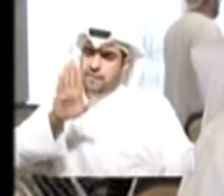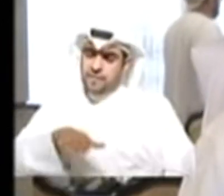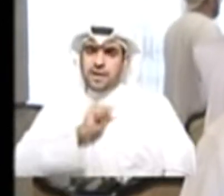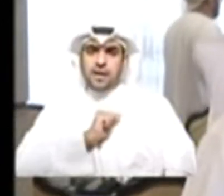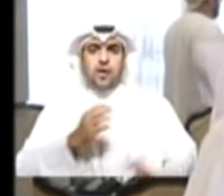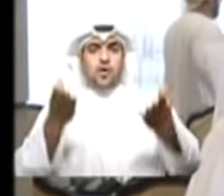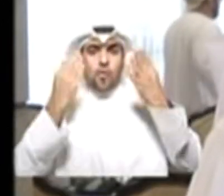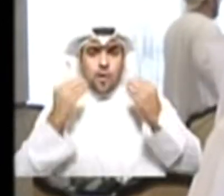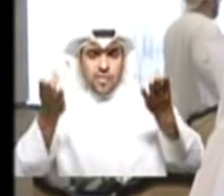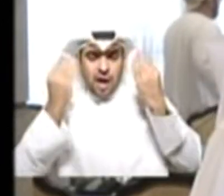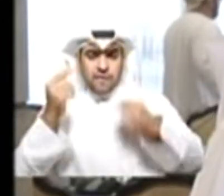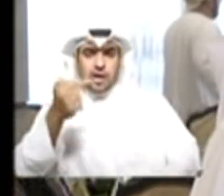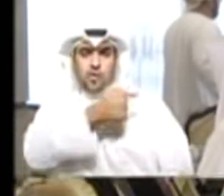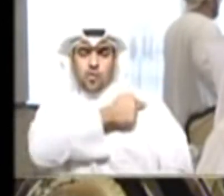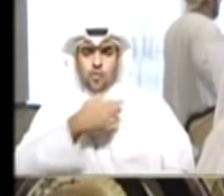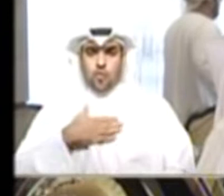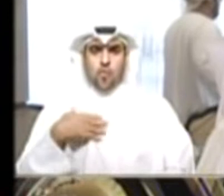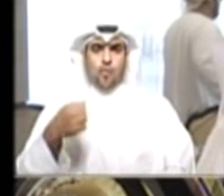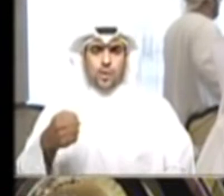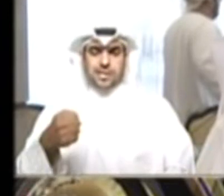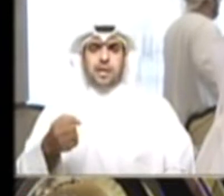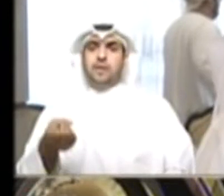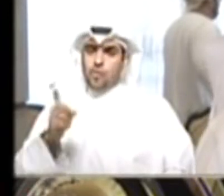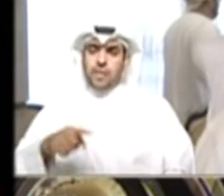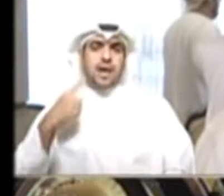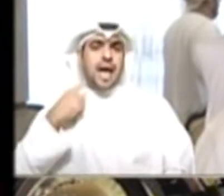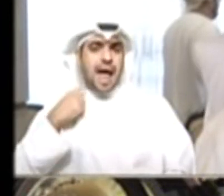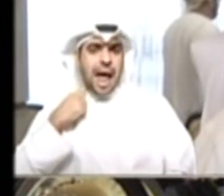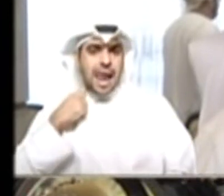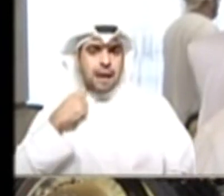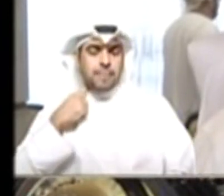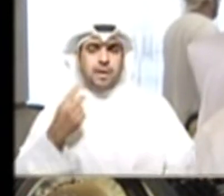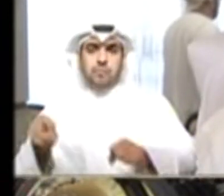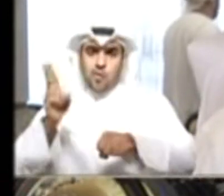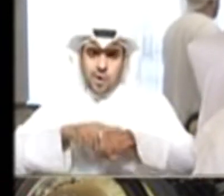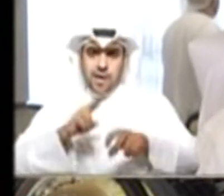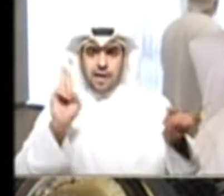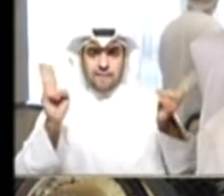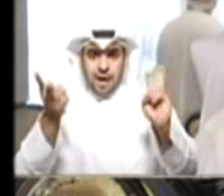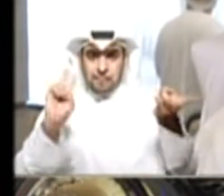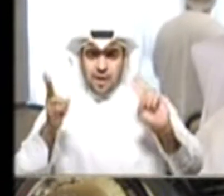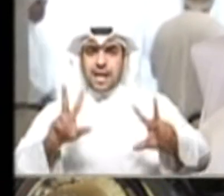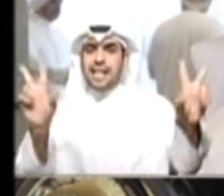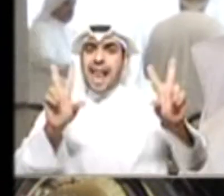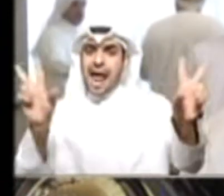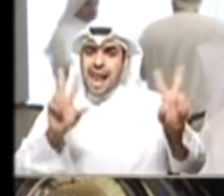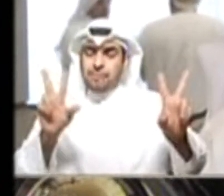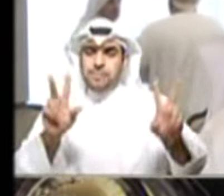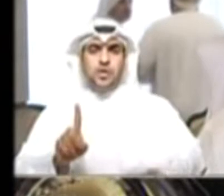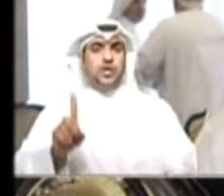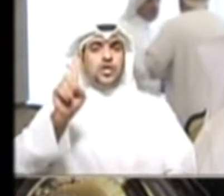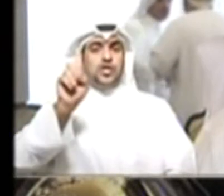الثقافية الصحية العلمية وكذلك الفعاليات الإعلامية. ستكون